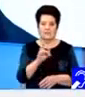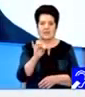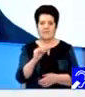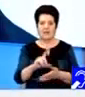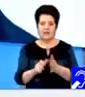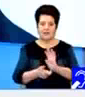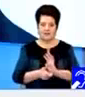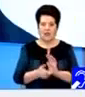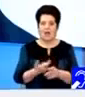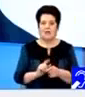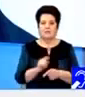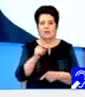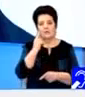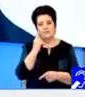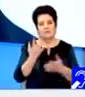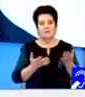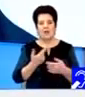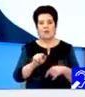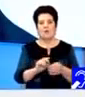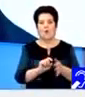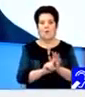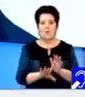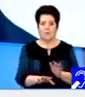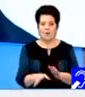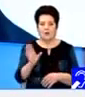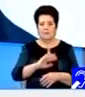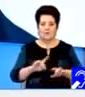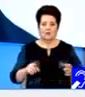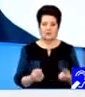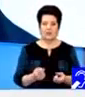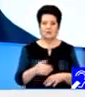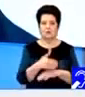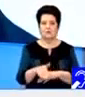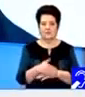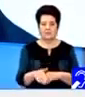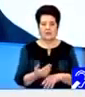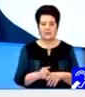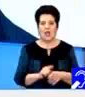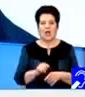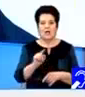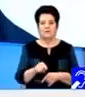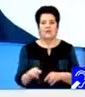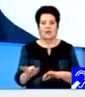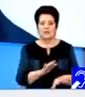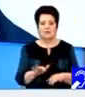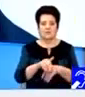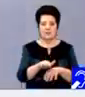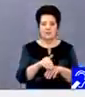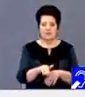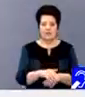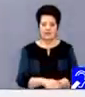pe motiv că acolo ar exista o bombă. După ceva vreme, opozantul a fost reținut la Moscova pe strada Tverskaya în timpul acțiunilor de